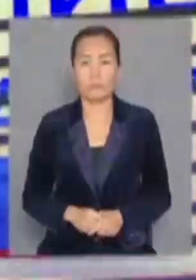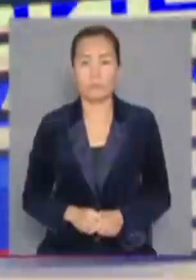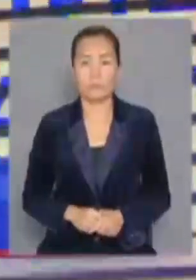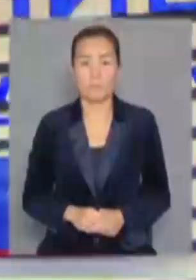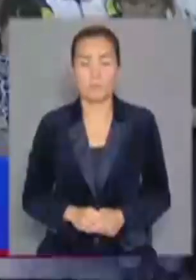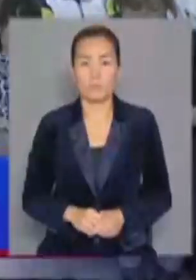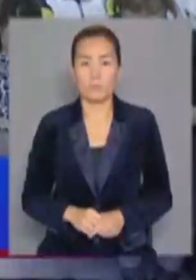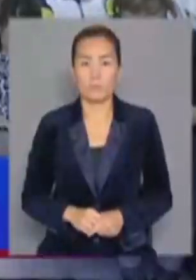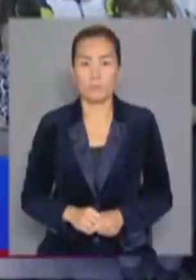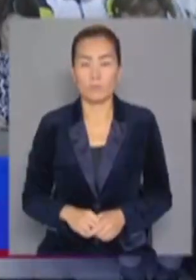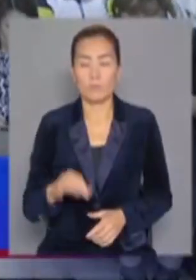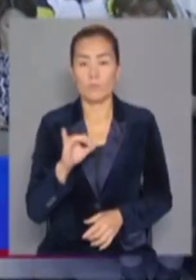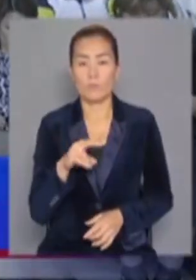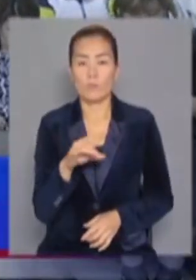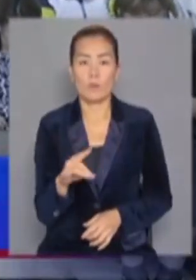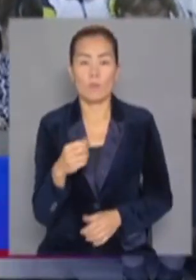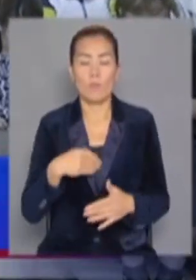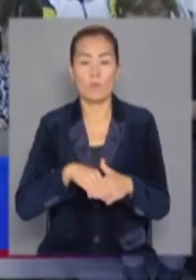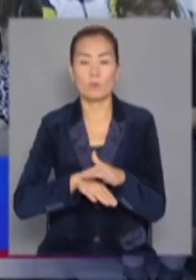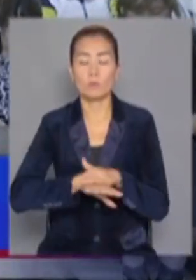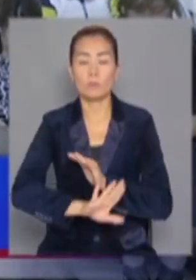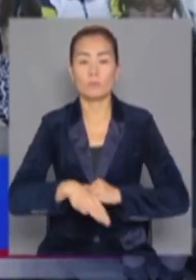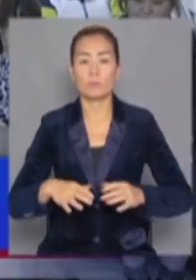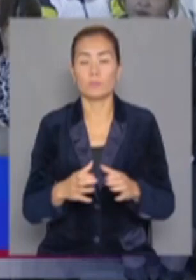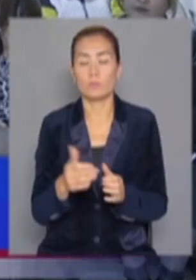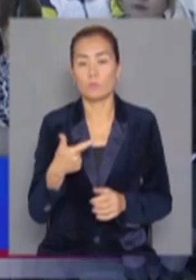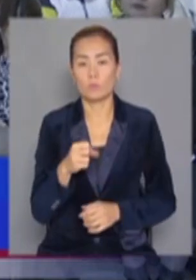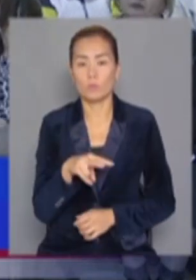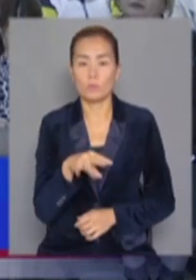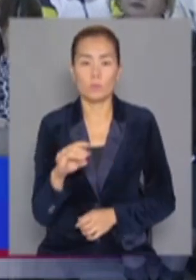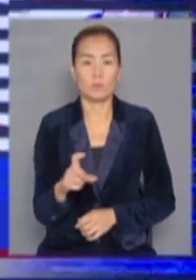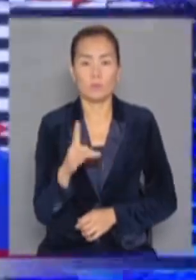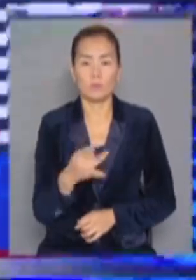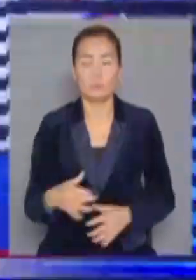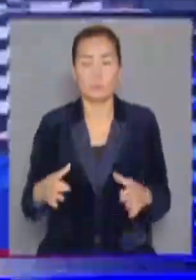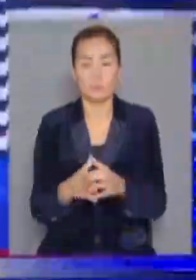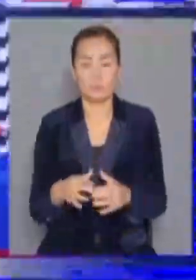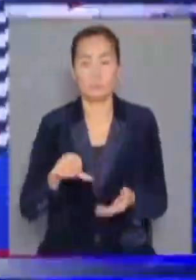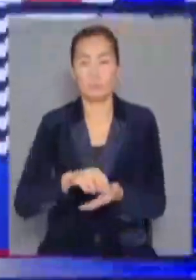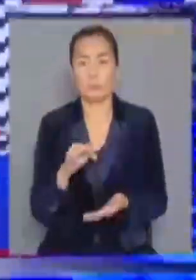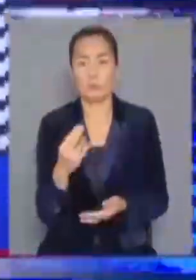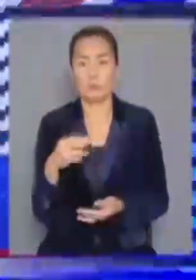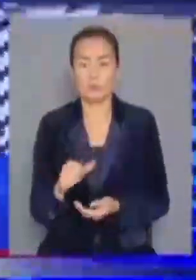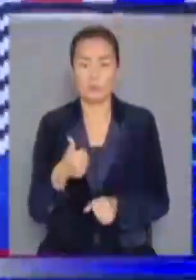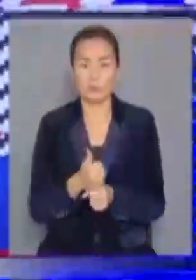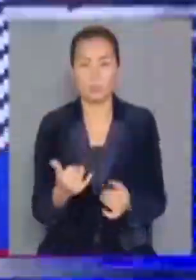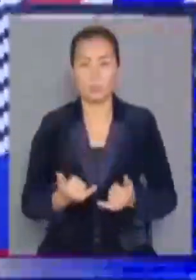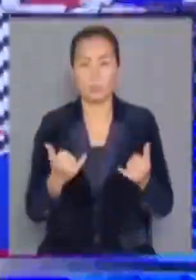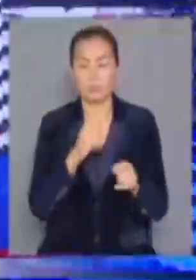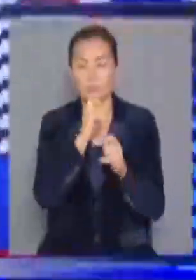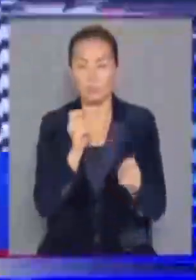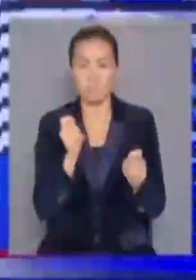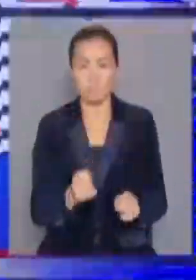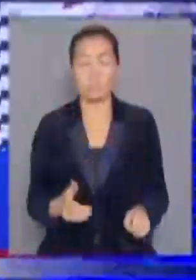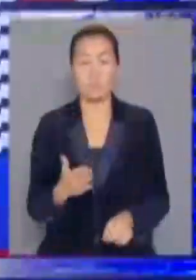Мереке құтты болсын. Индер почта байланыс торабының операторы Гүлнәз Қажимоваға Республикалық Қазпочта басқармасының құрмет грамотасы